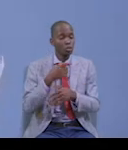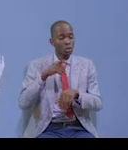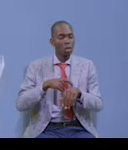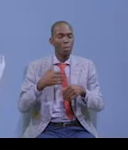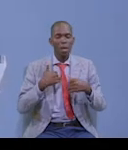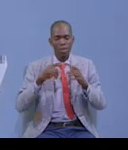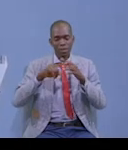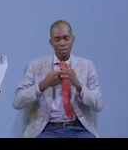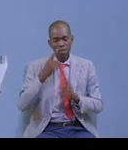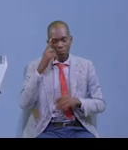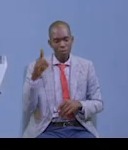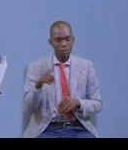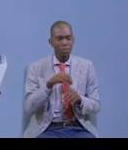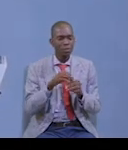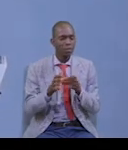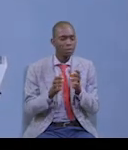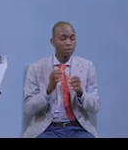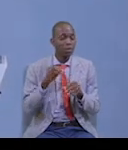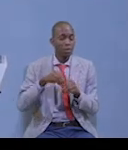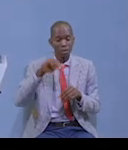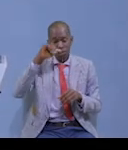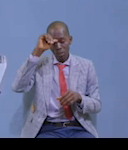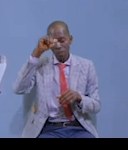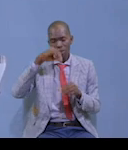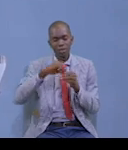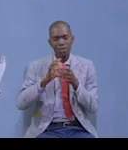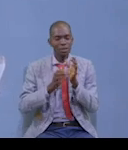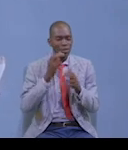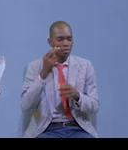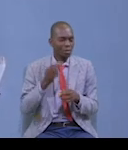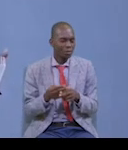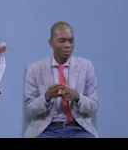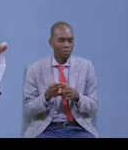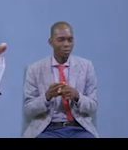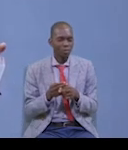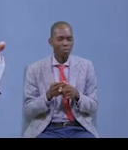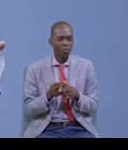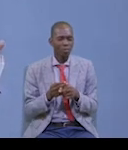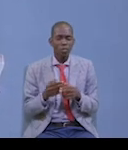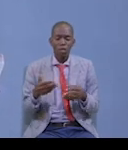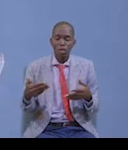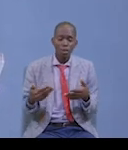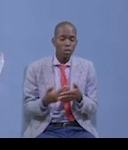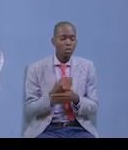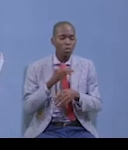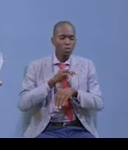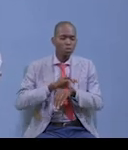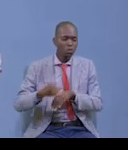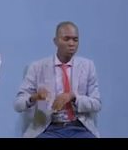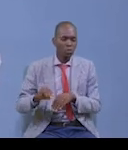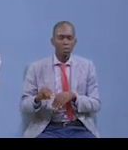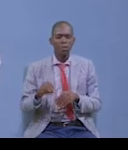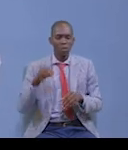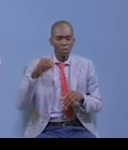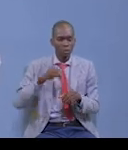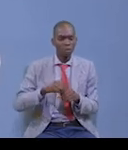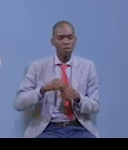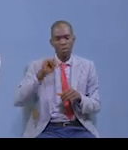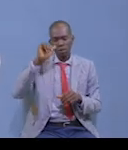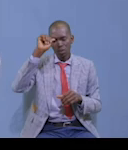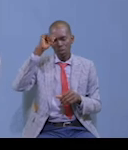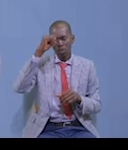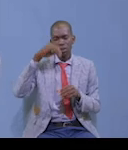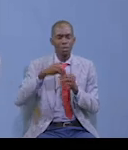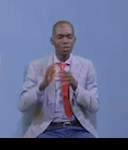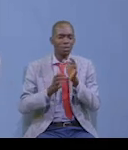India. భారతదేశంలో నూతనమైన సమయం ఆరంభమైంది. న్యూ మినిస్ట్రీ మినిస్ట్రేషన్ ఇన్ ఇండియా. నూతన